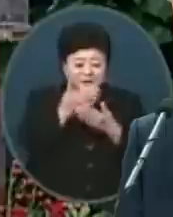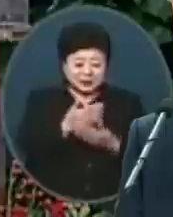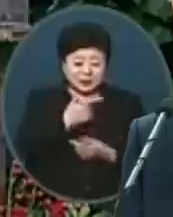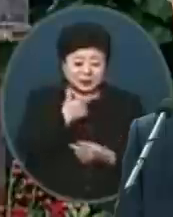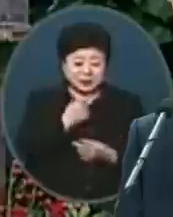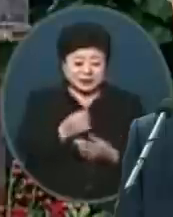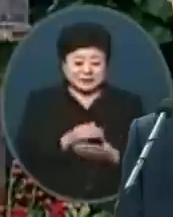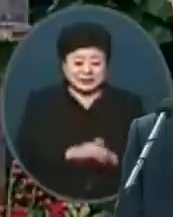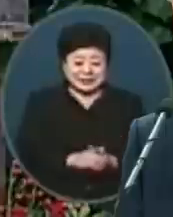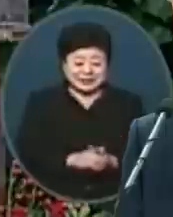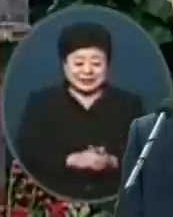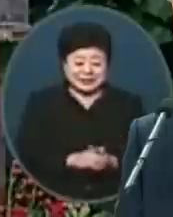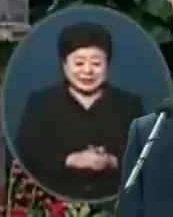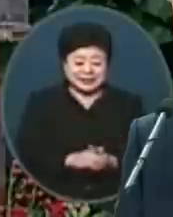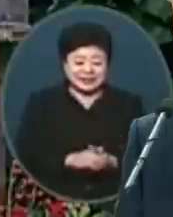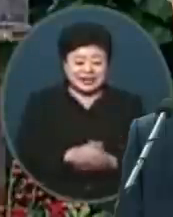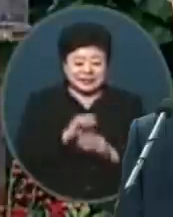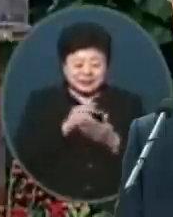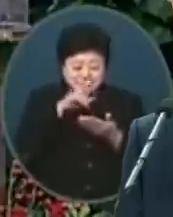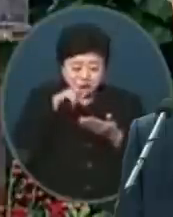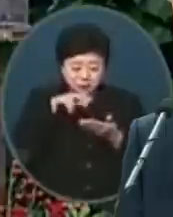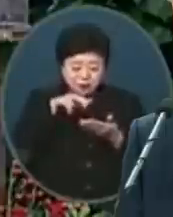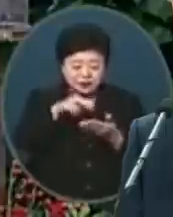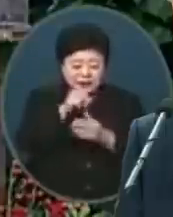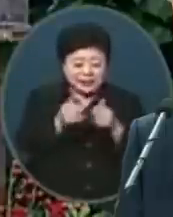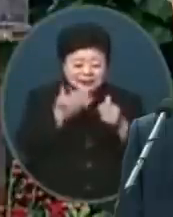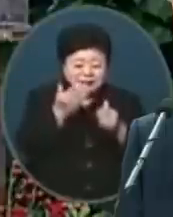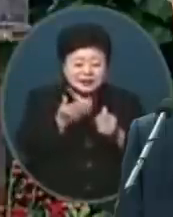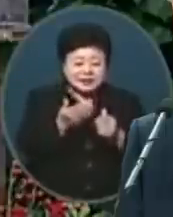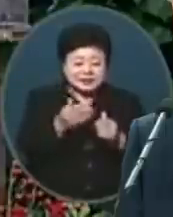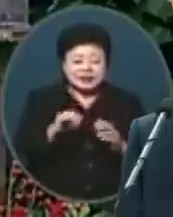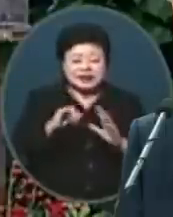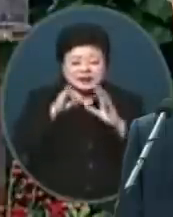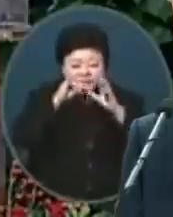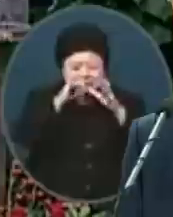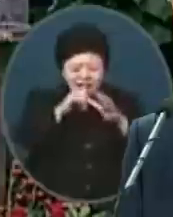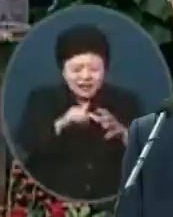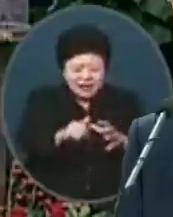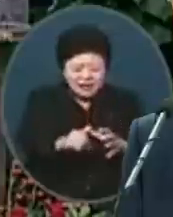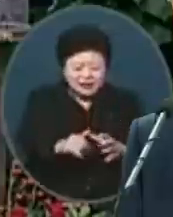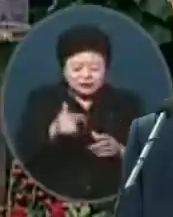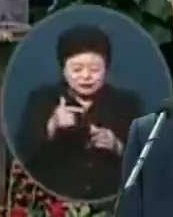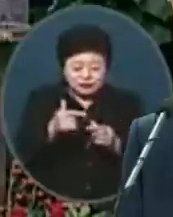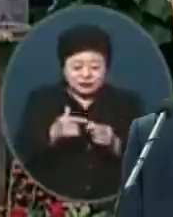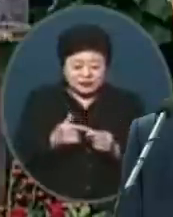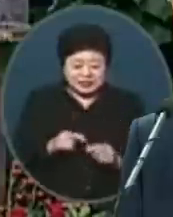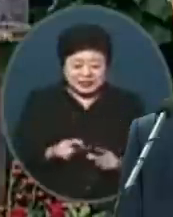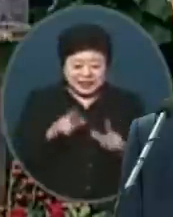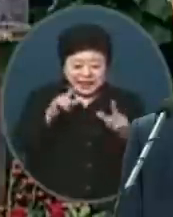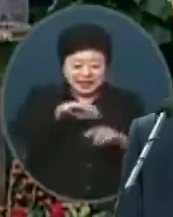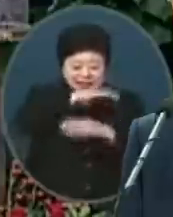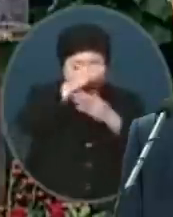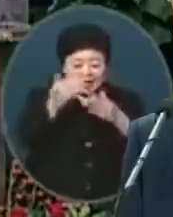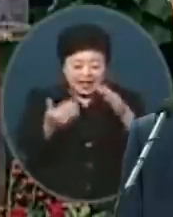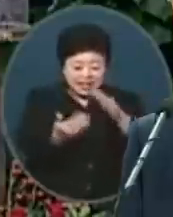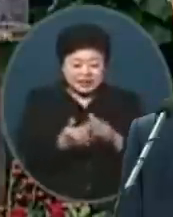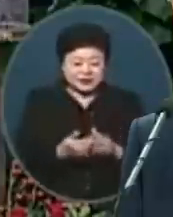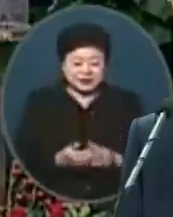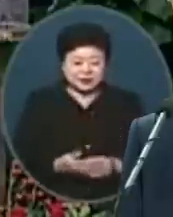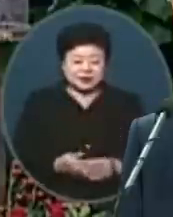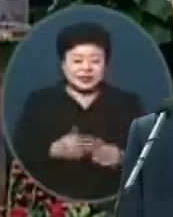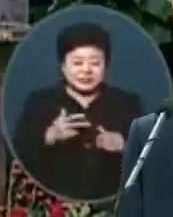나누겠습니다. 성경은 하나님께서 이 세상을 여섯째 다 이루어가시고